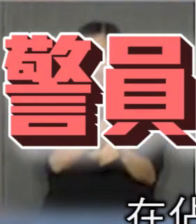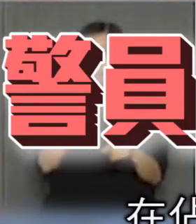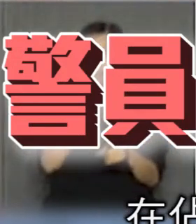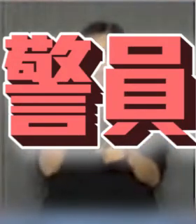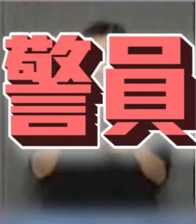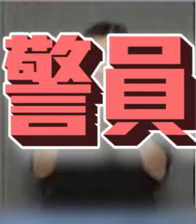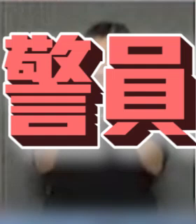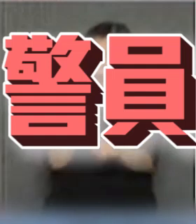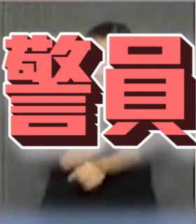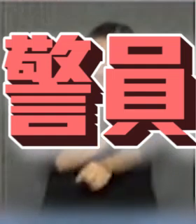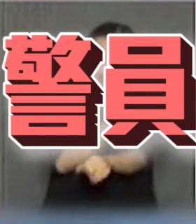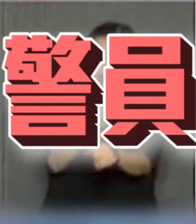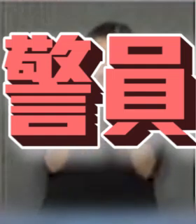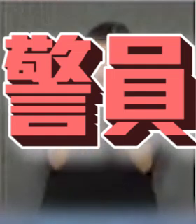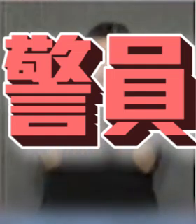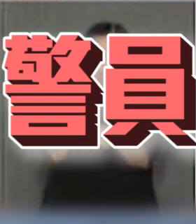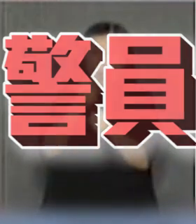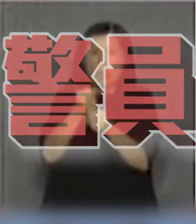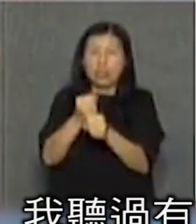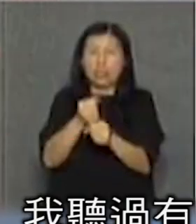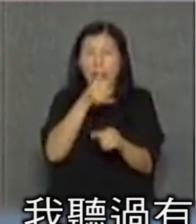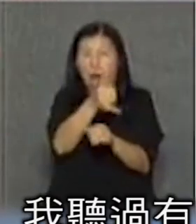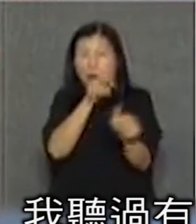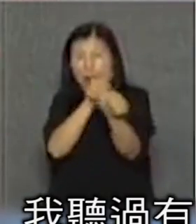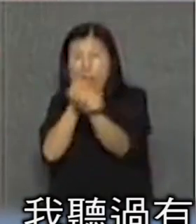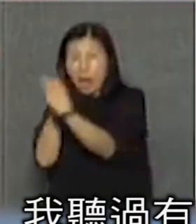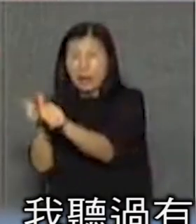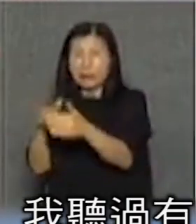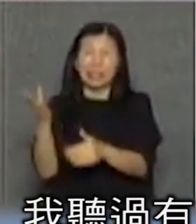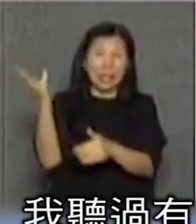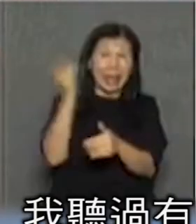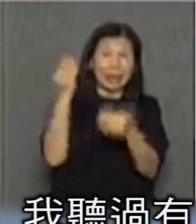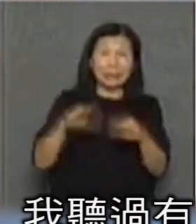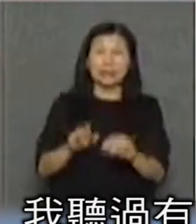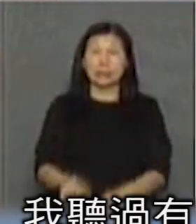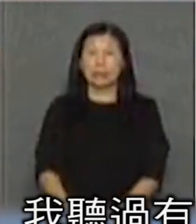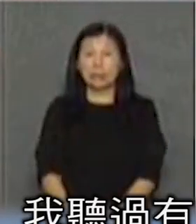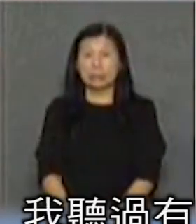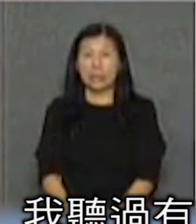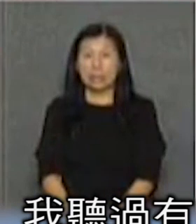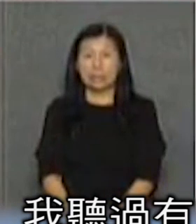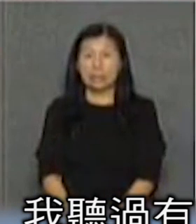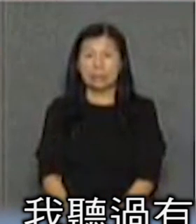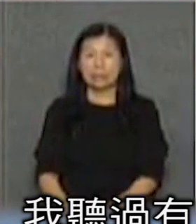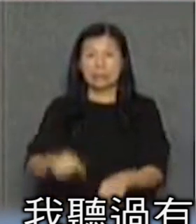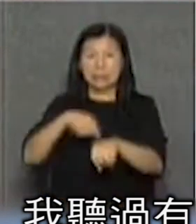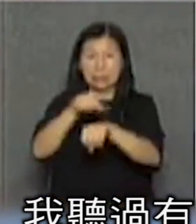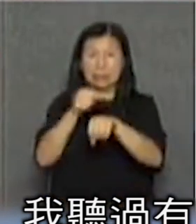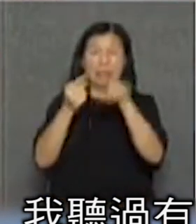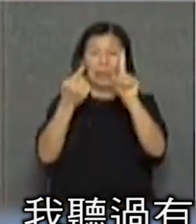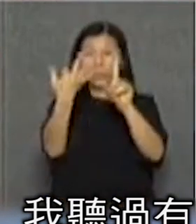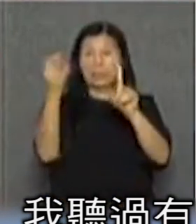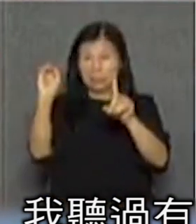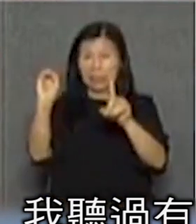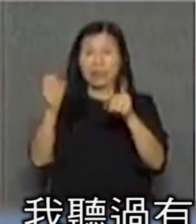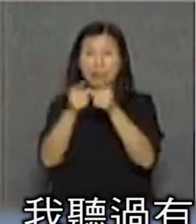价，长时间嘅执勤。我听过有人话是130个小时的长时间